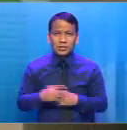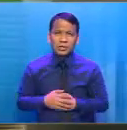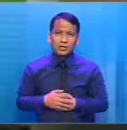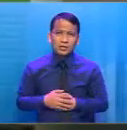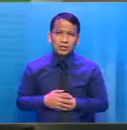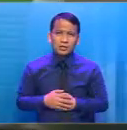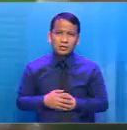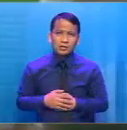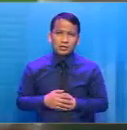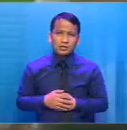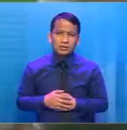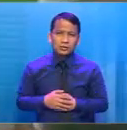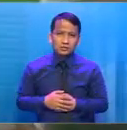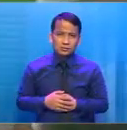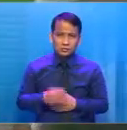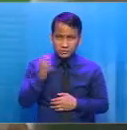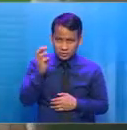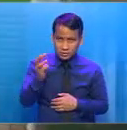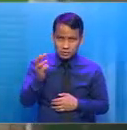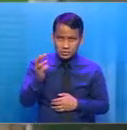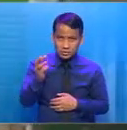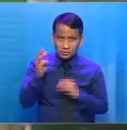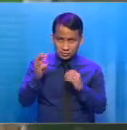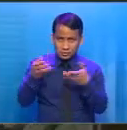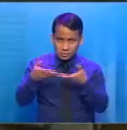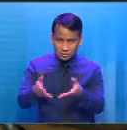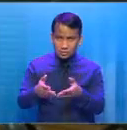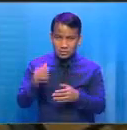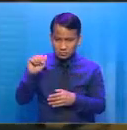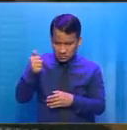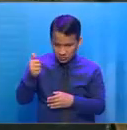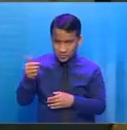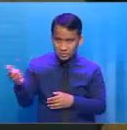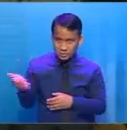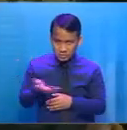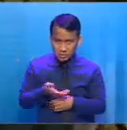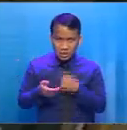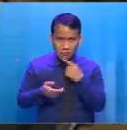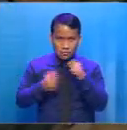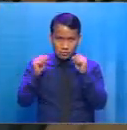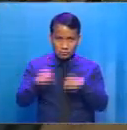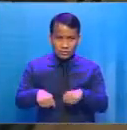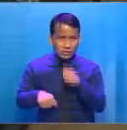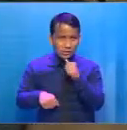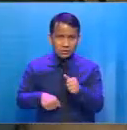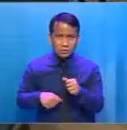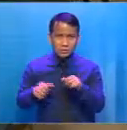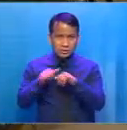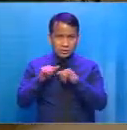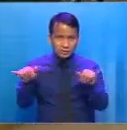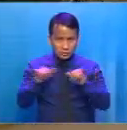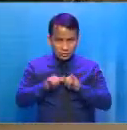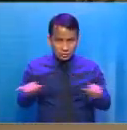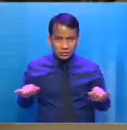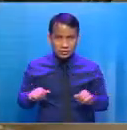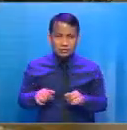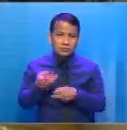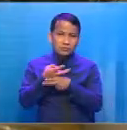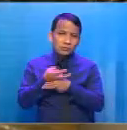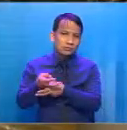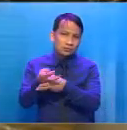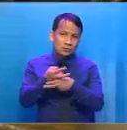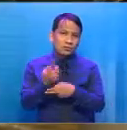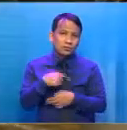Mga 6, o pwede, o mga 10, basta't kailangan di lang sila magsasabay-sabay. Ingat na ingat din